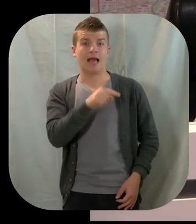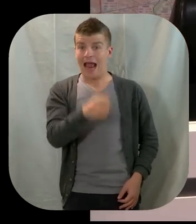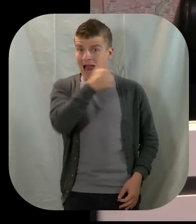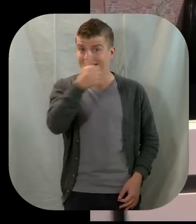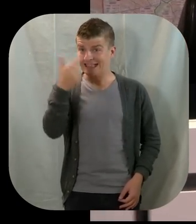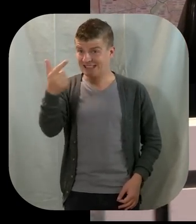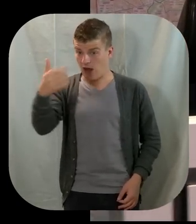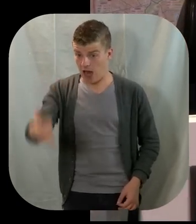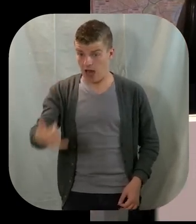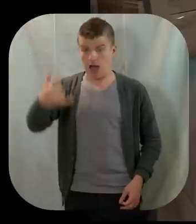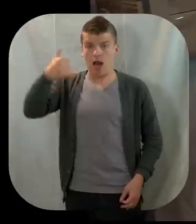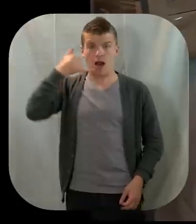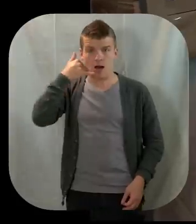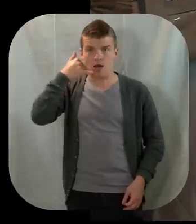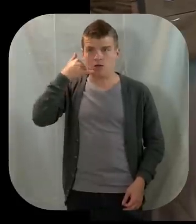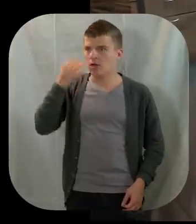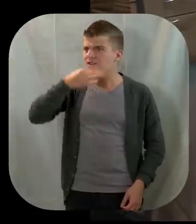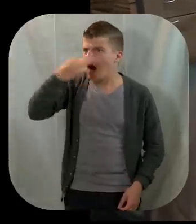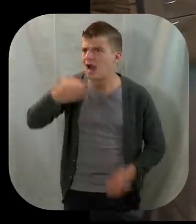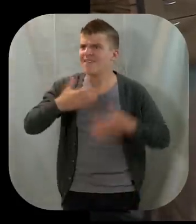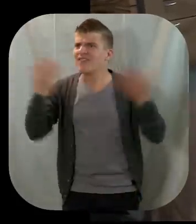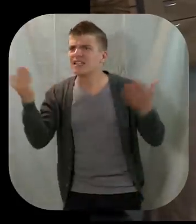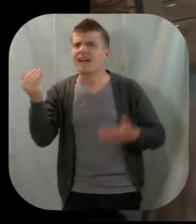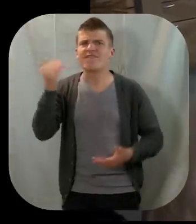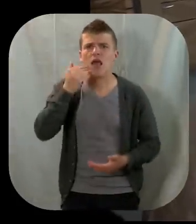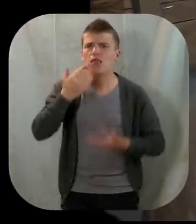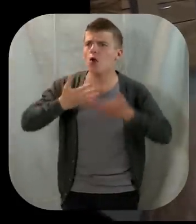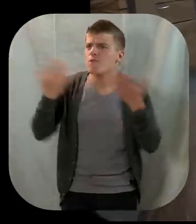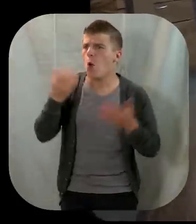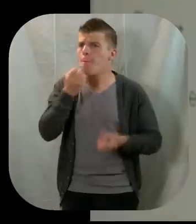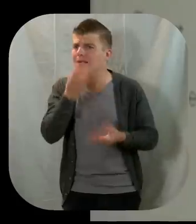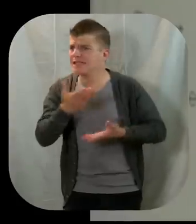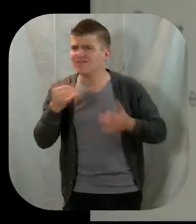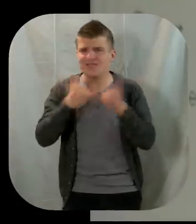Einsatz 2 angenommen. Es wird gefragt, was, wann, wo passiert ist.